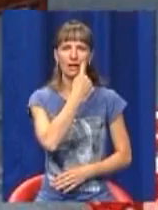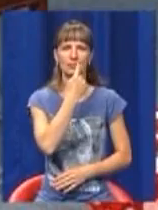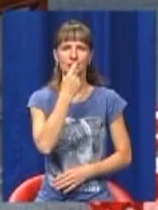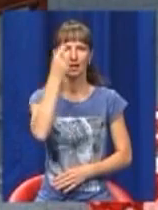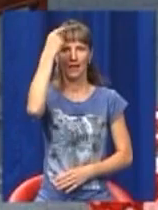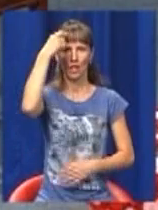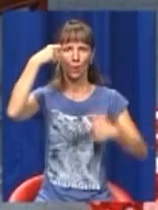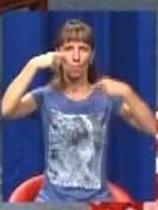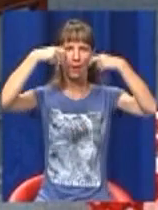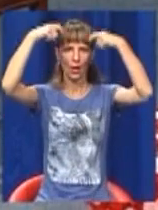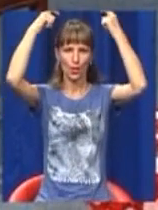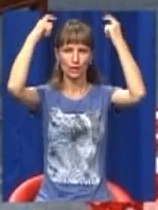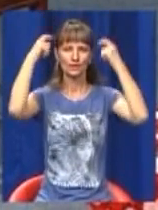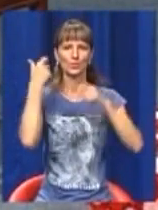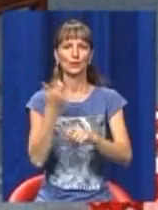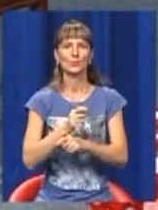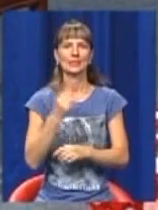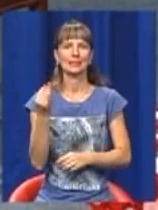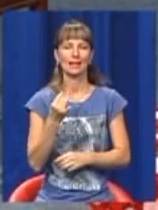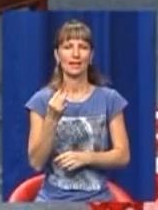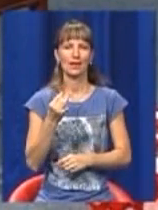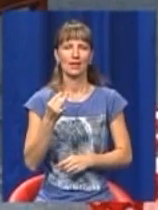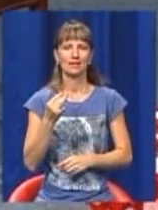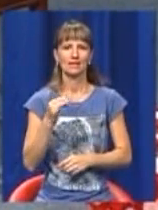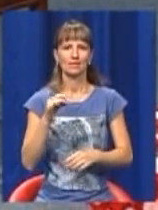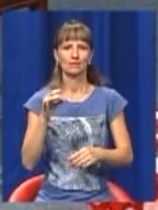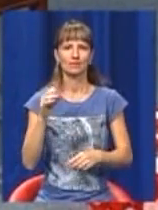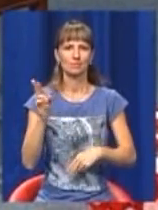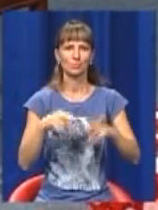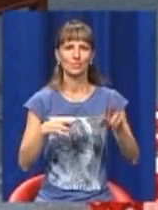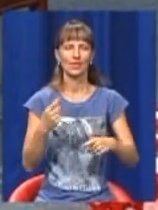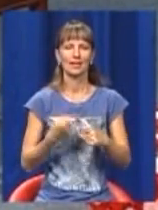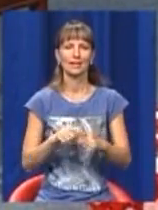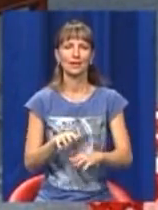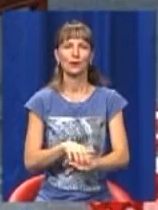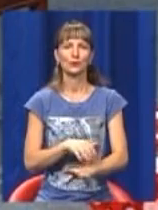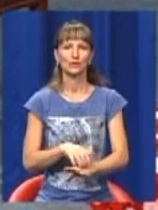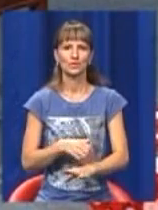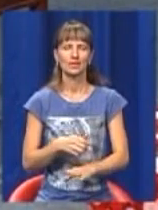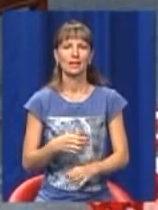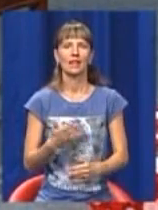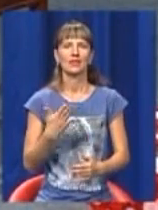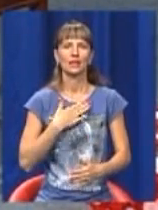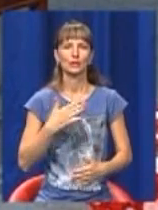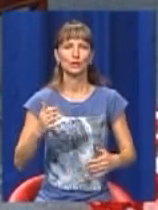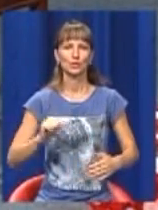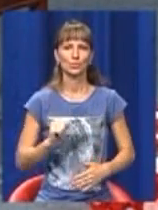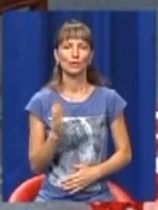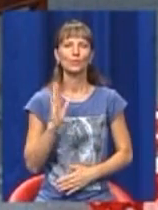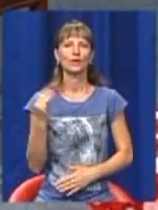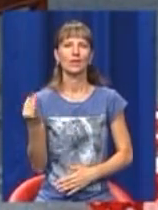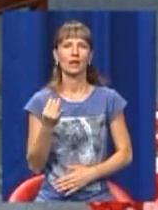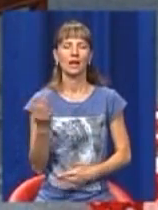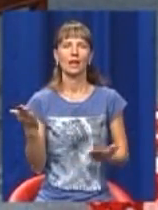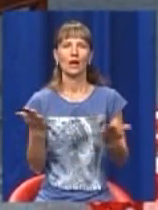полоски. Так, ну дуже таке цікаве розбарвлення цієї кицьки. Ну, звичайно, нашим друзям буде, мабуть,